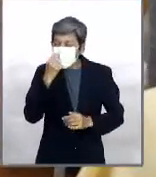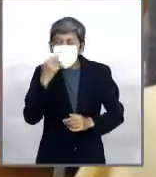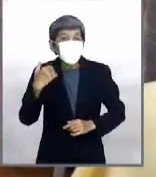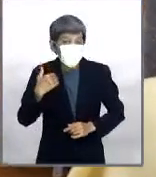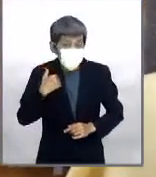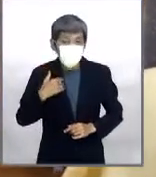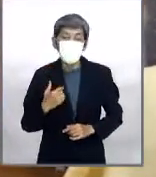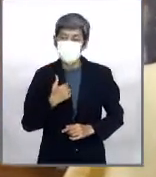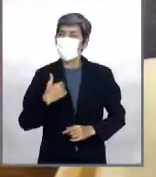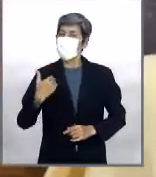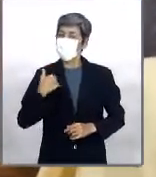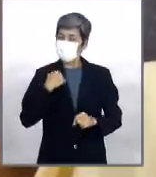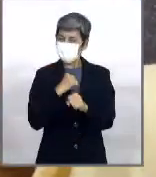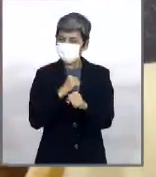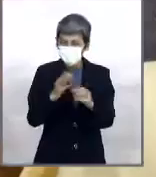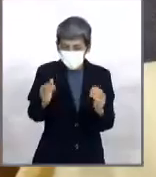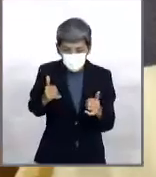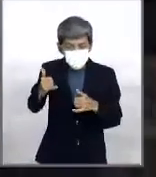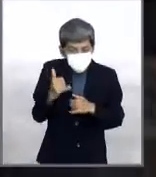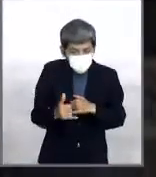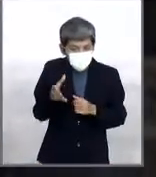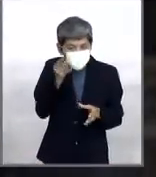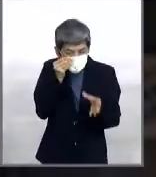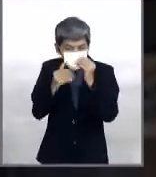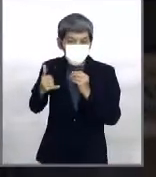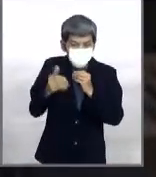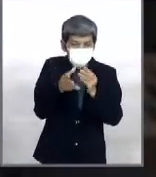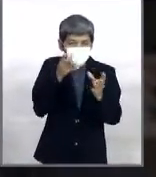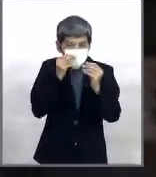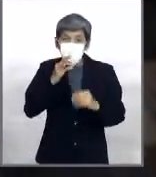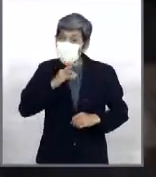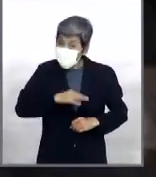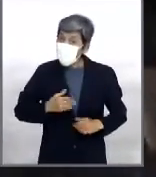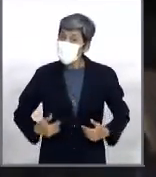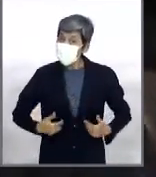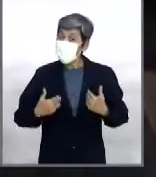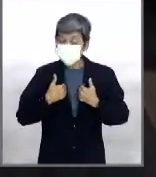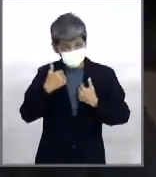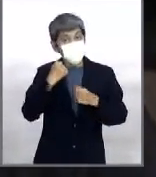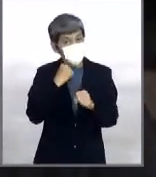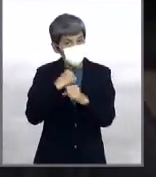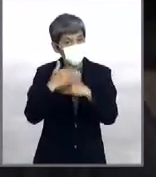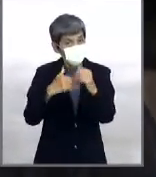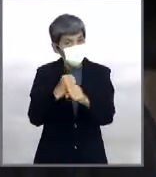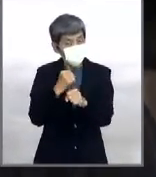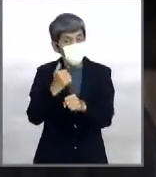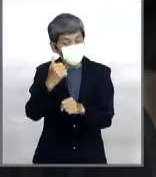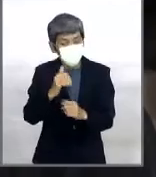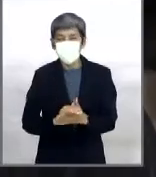มเนาะเราก็มีโอกาสไปทำเวิร์กช็อปกันหลายครั้งตอนเนี้ยผมก็เริ่มรู้สึกว่าเฮ้ยชีวิตเรามันสามารถไปได้เนาะ